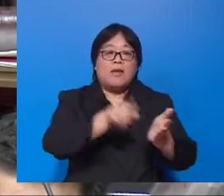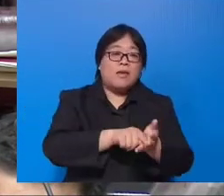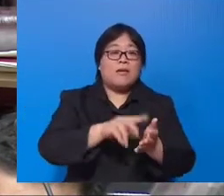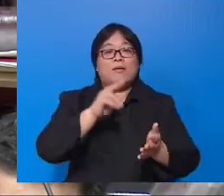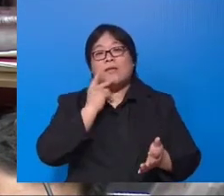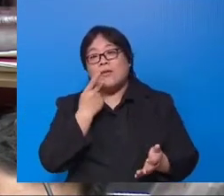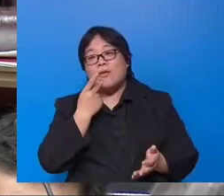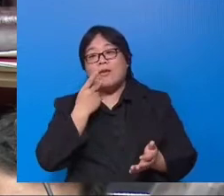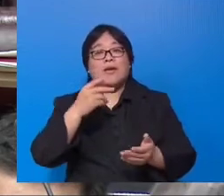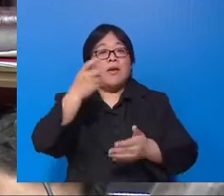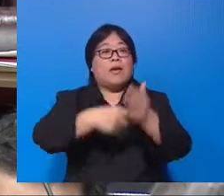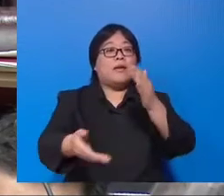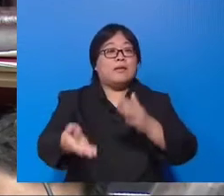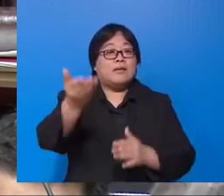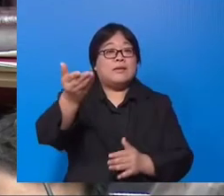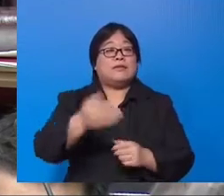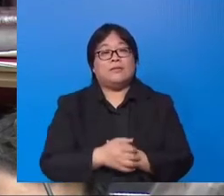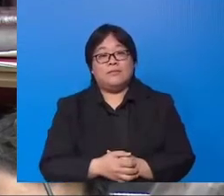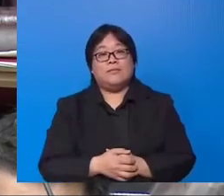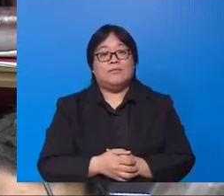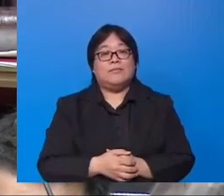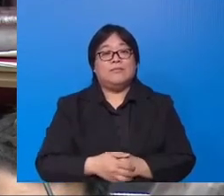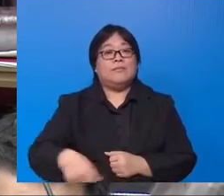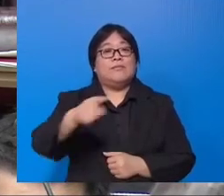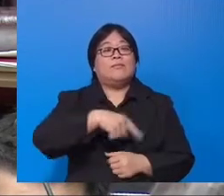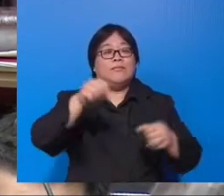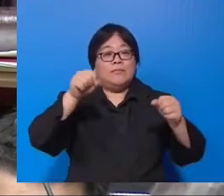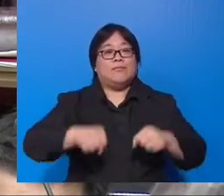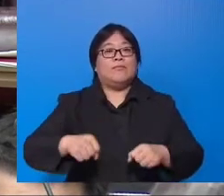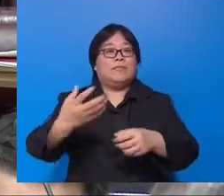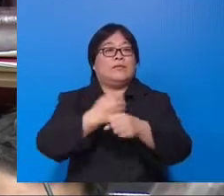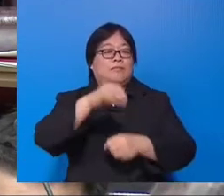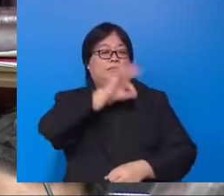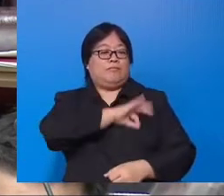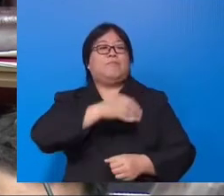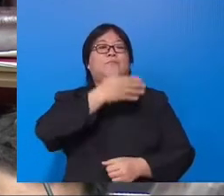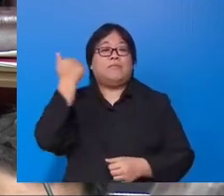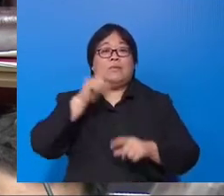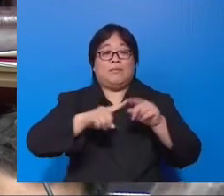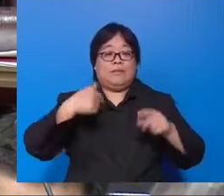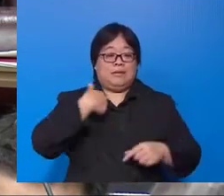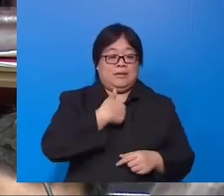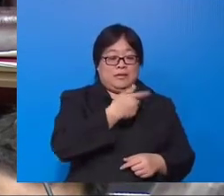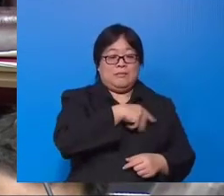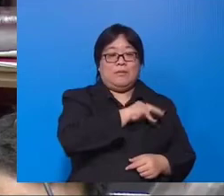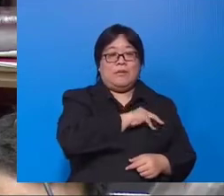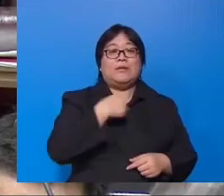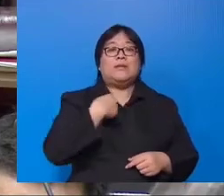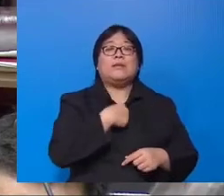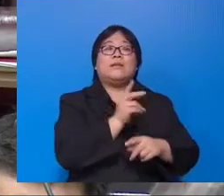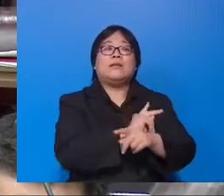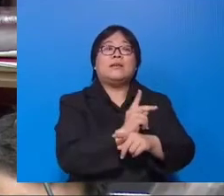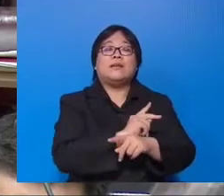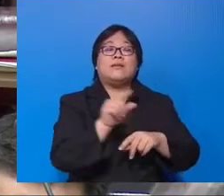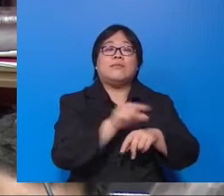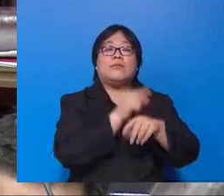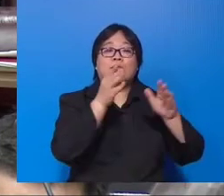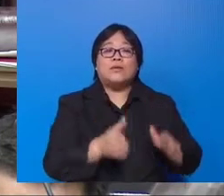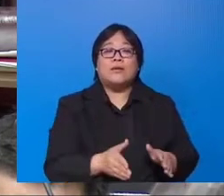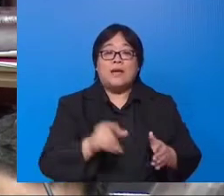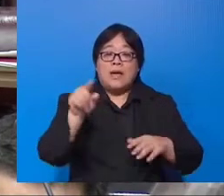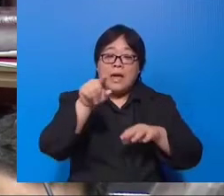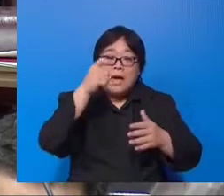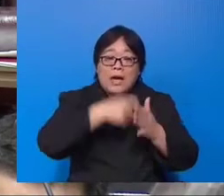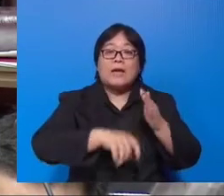sayur dan sebagainya berharga tinggi Spanyol pendek Benten ini akan mendapat keuntungan Okay tapi kita diminta ini menjaga pengguna untuk